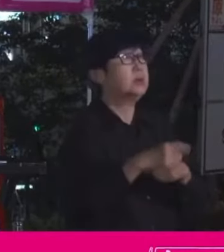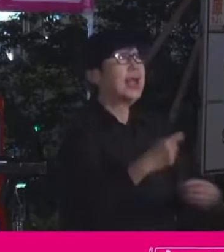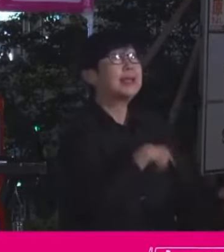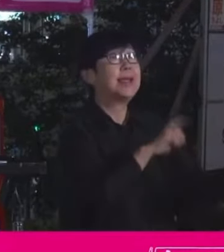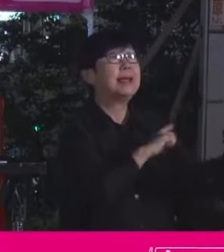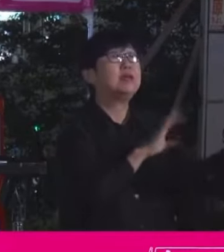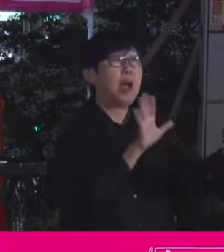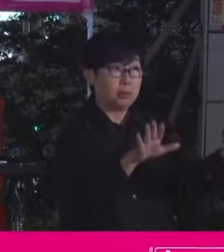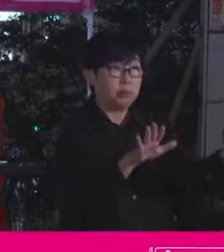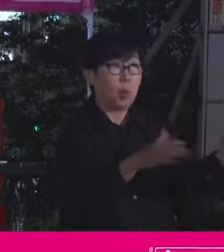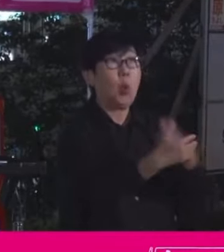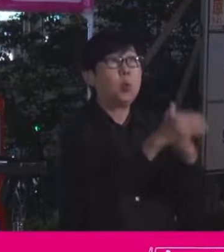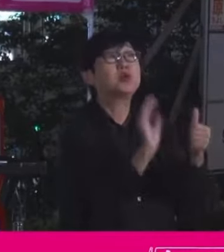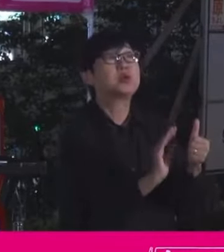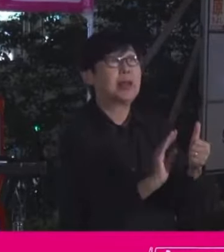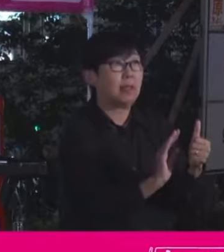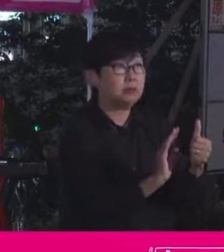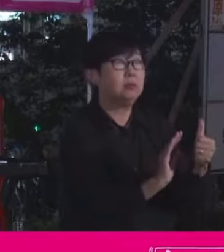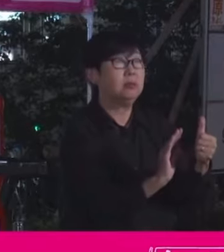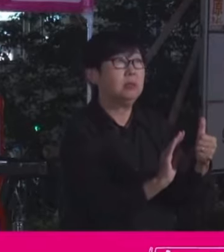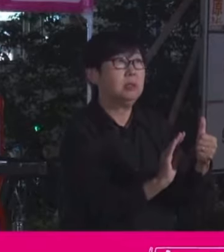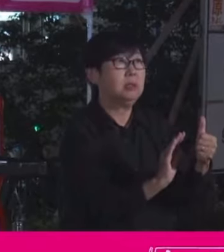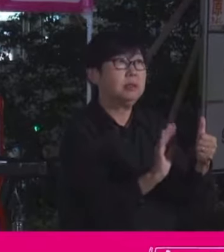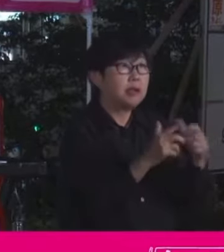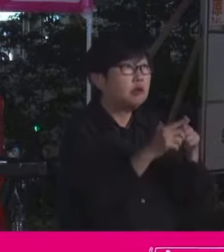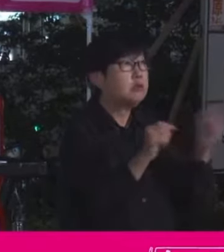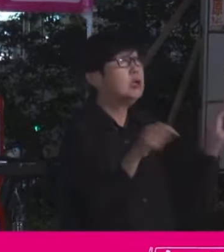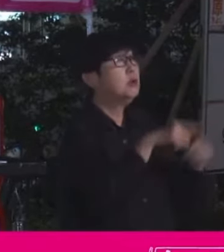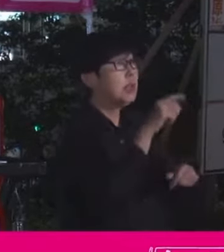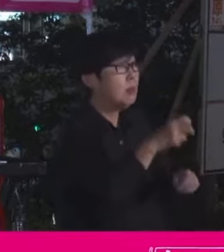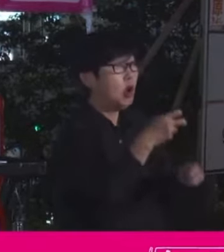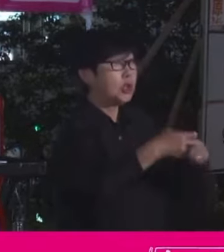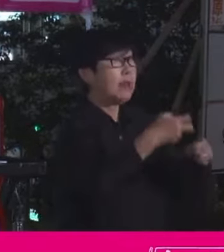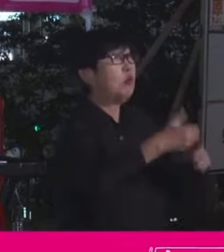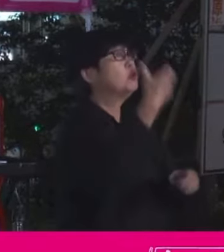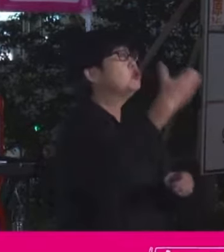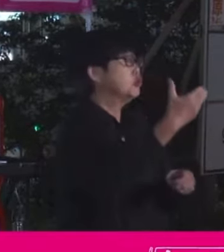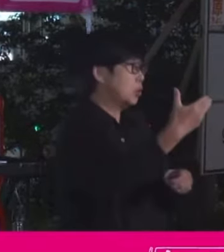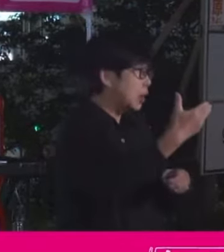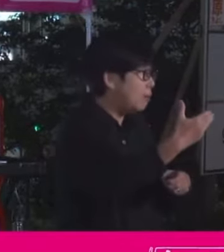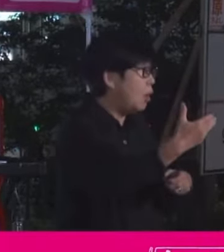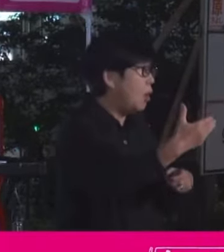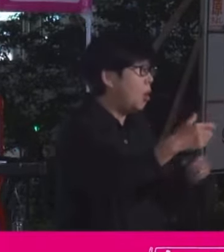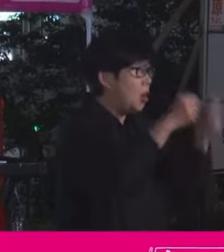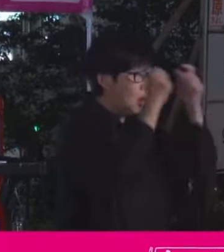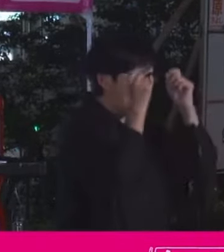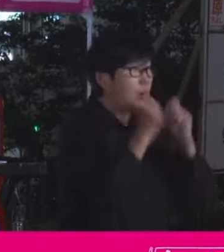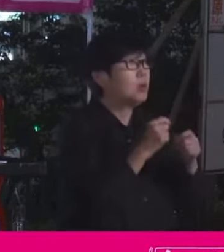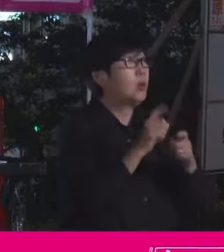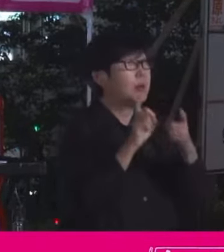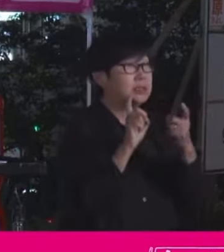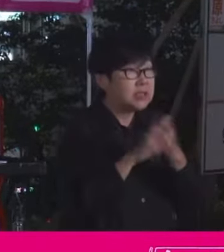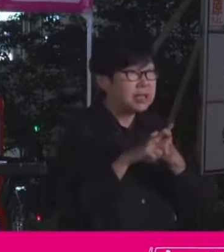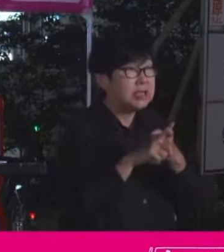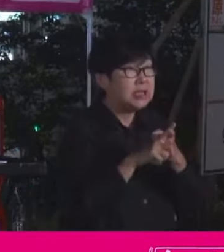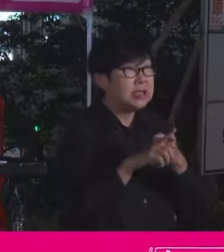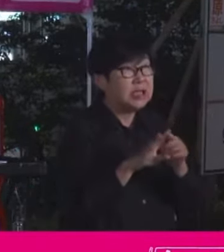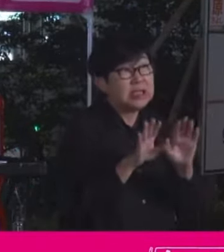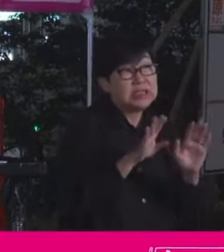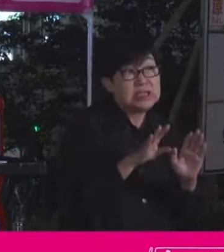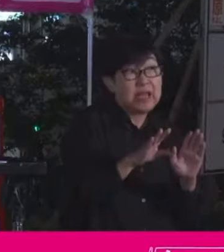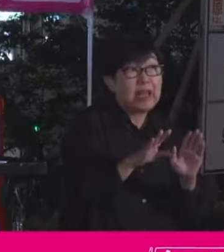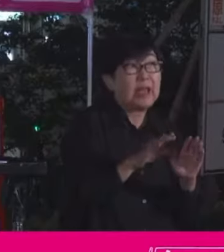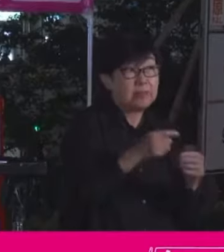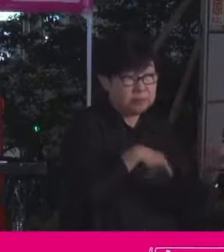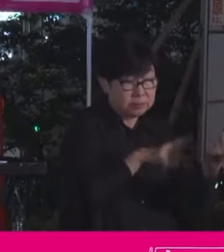として保障されているんです。で、日本でも憲法9条でも個別的自衛権は許すって皆さん思ってるでしょ。そのぐら